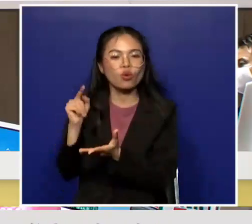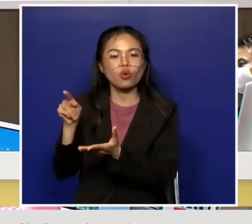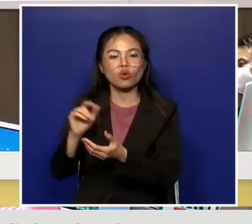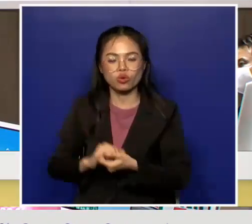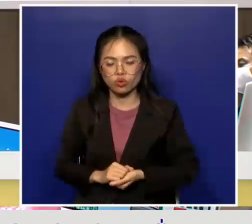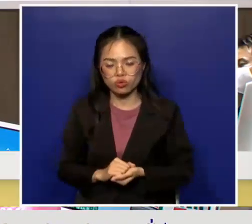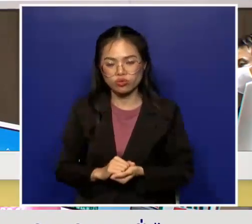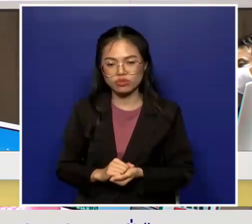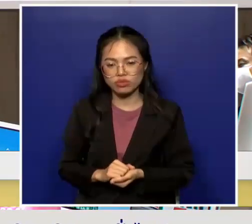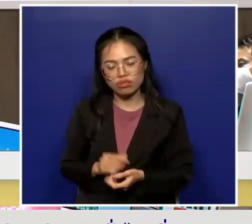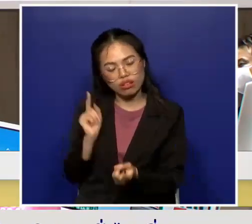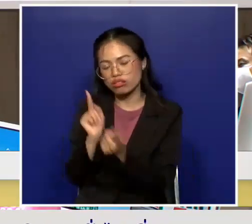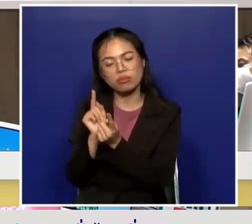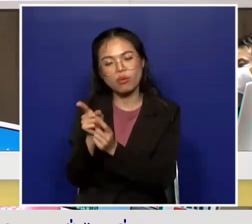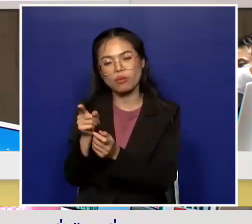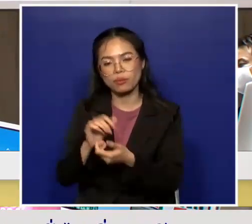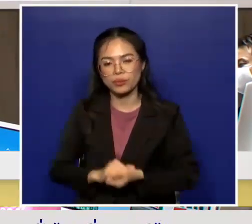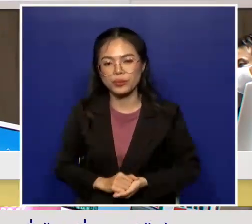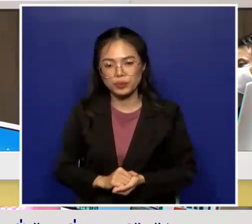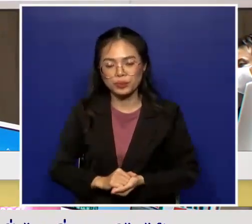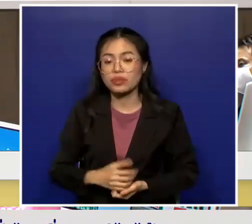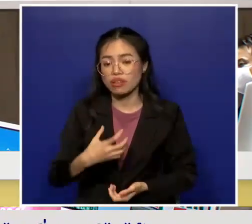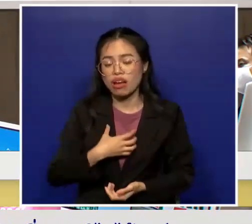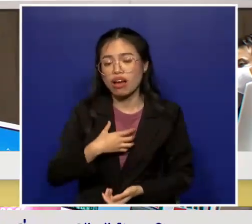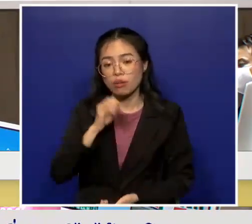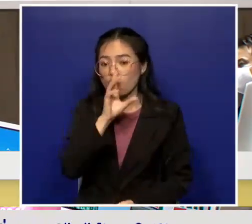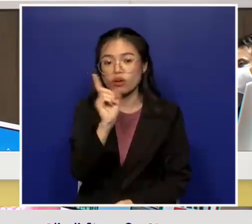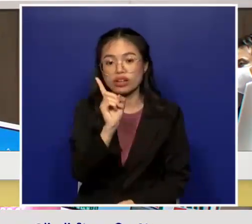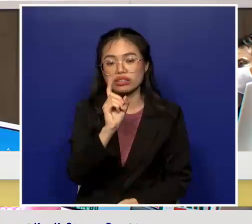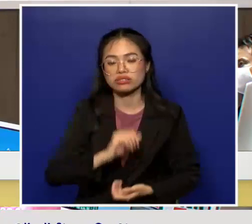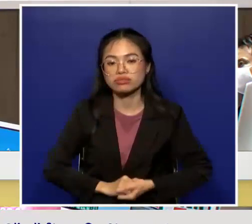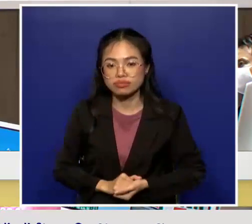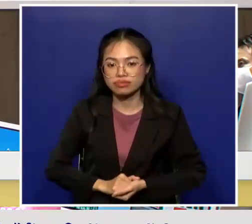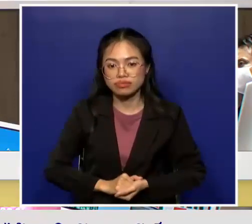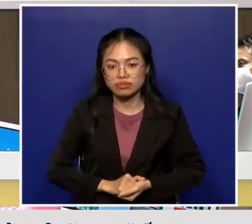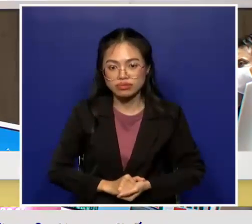นะและผมอยากจะบอกต่อไปว่า